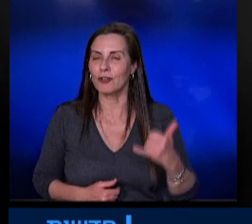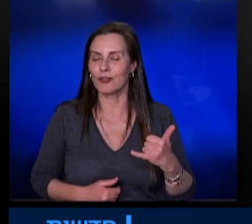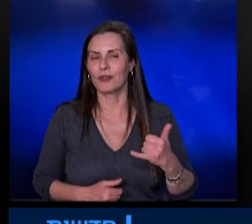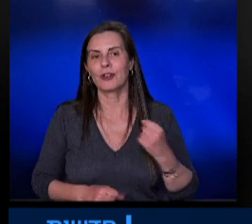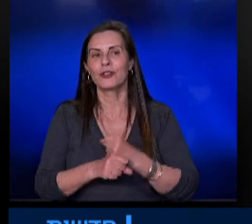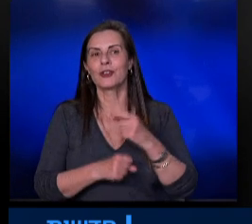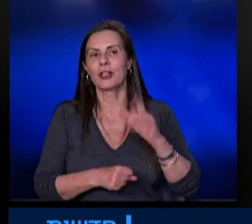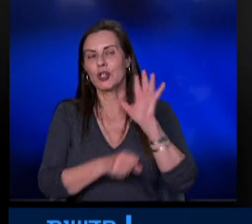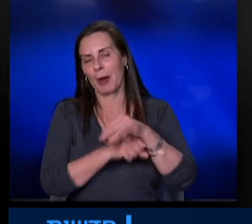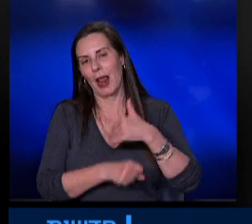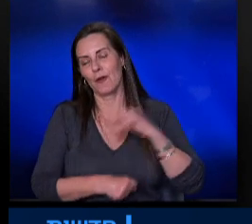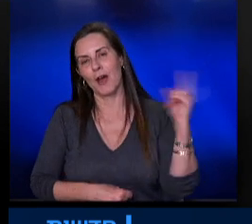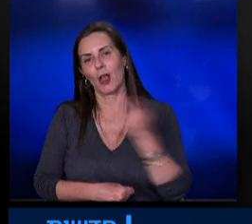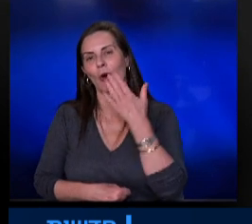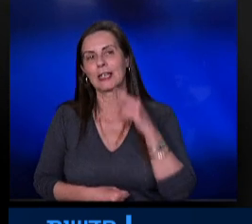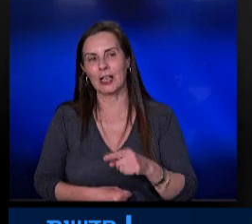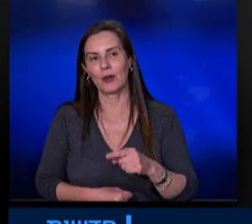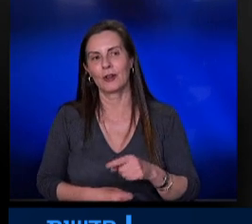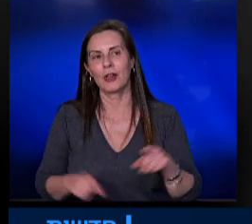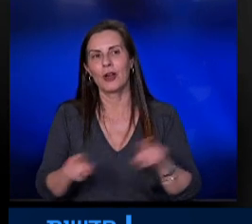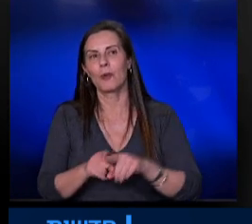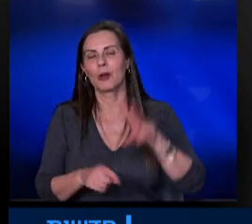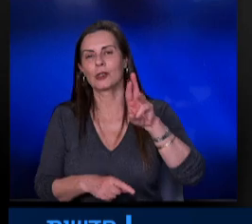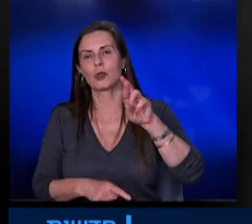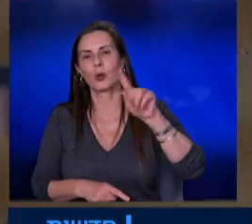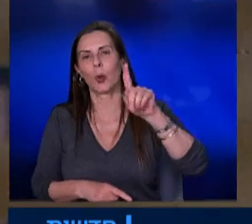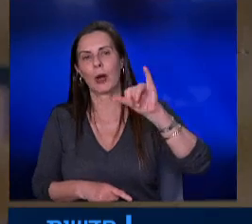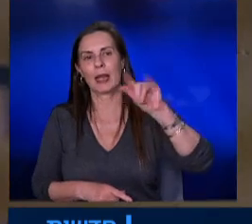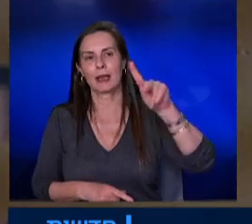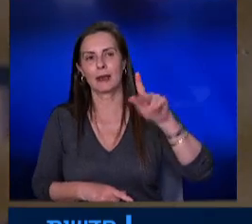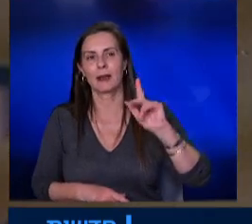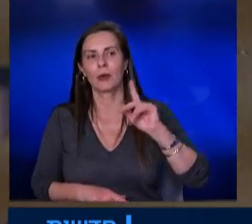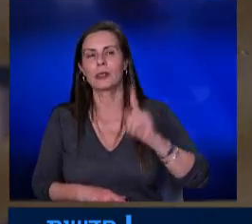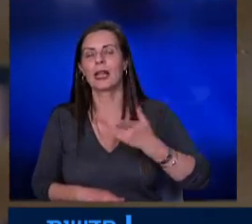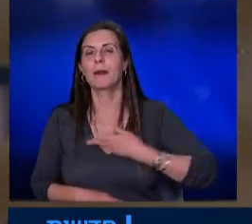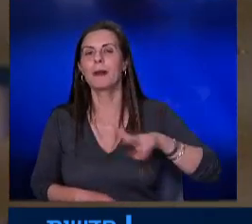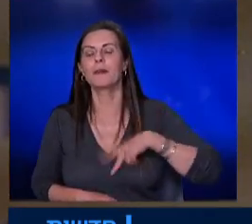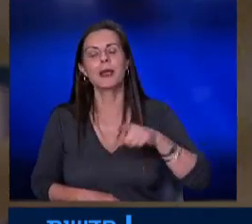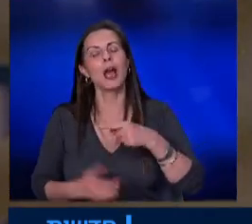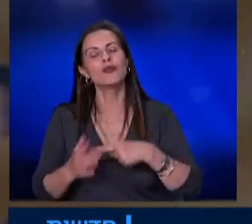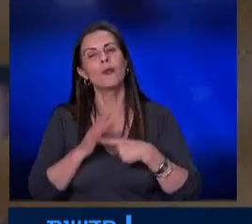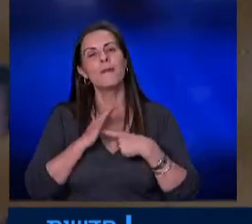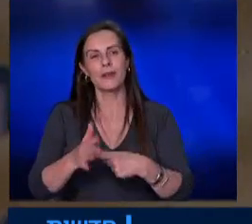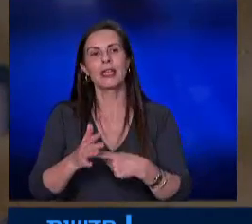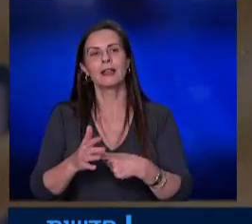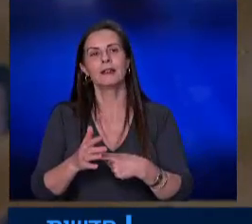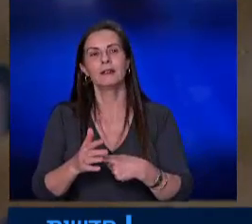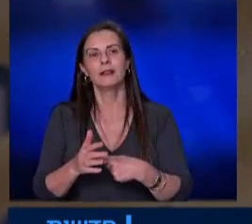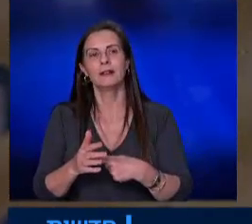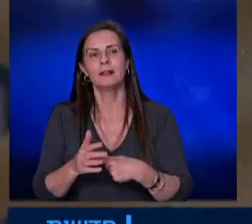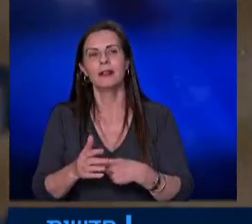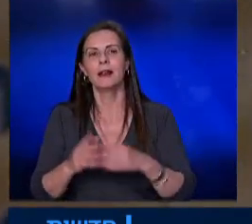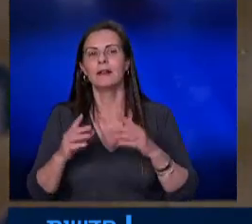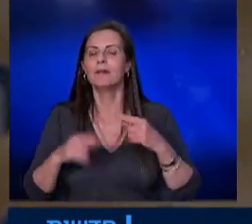שעיצב אותנו ואת הישראליות בדמותו של סרוליק. מגיע לו הפרס כי הוא מבטא